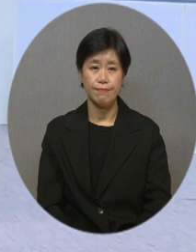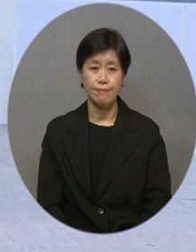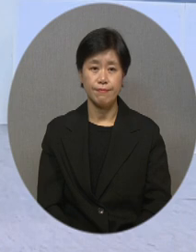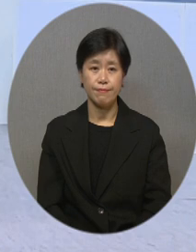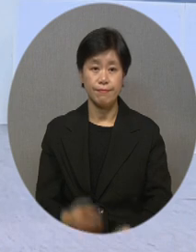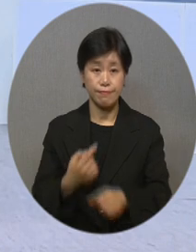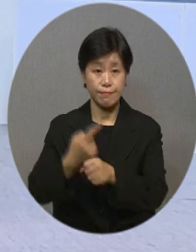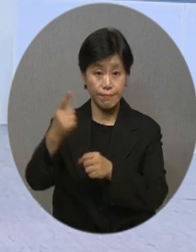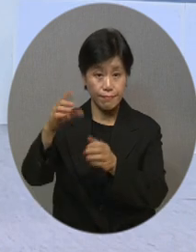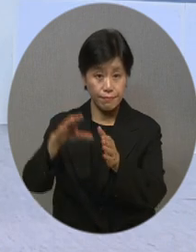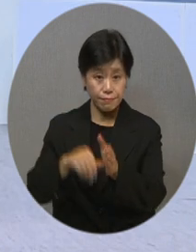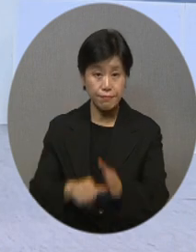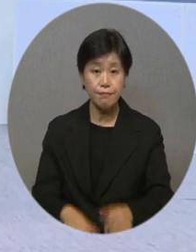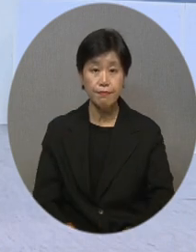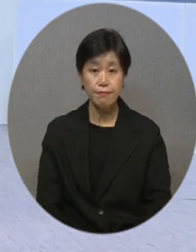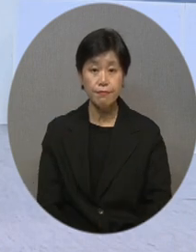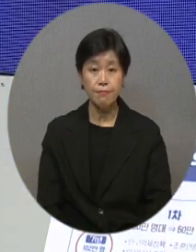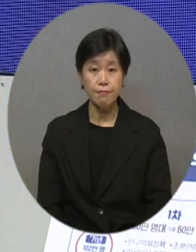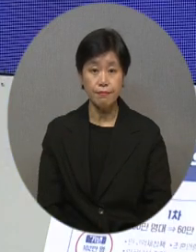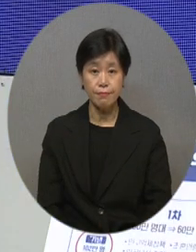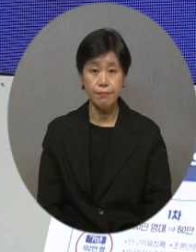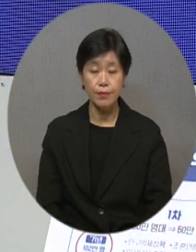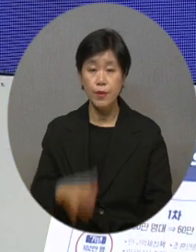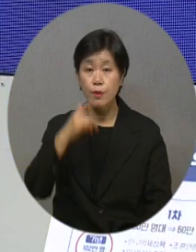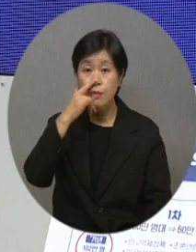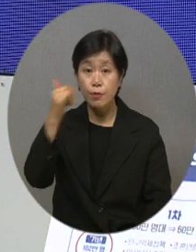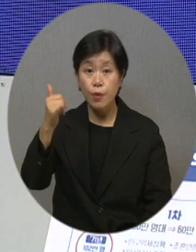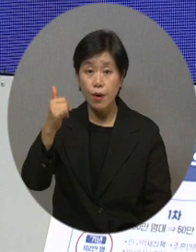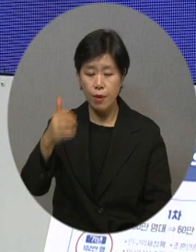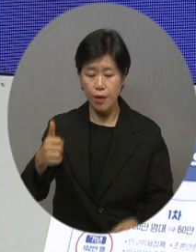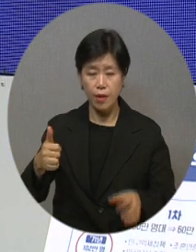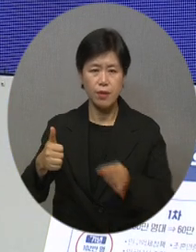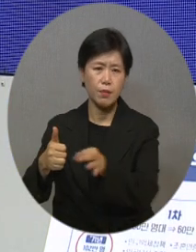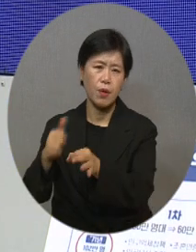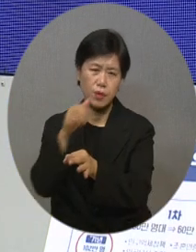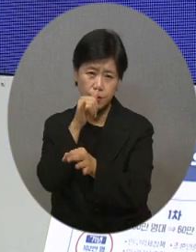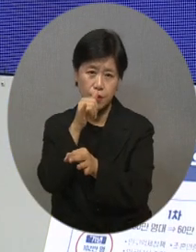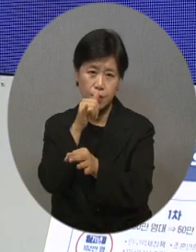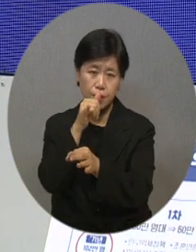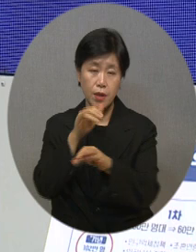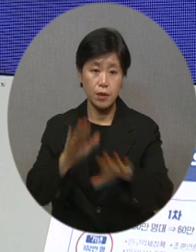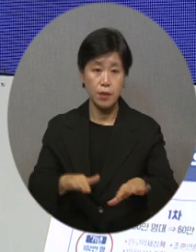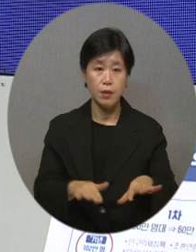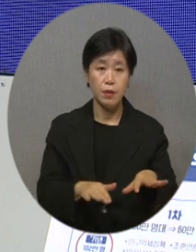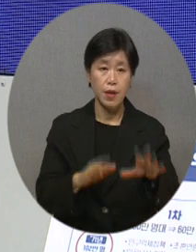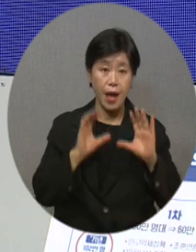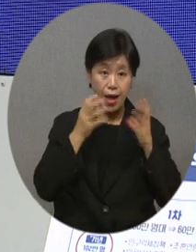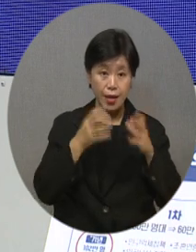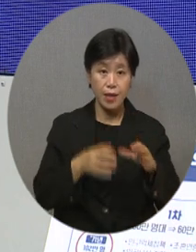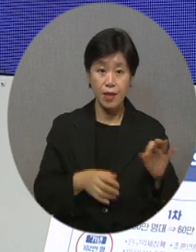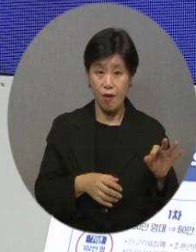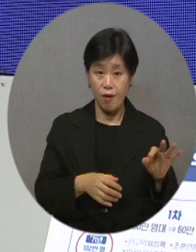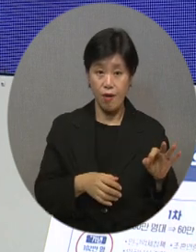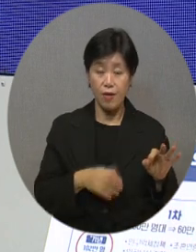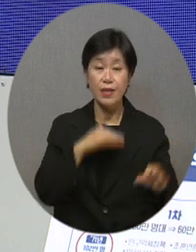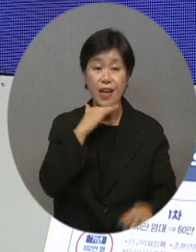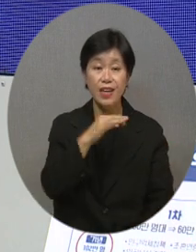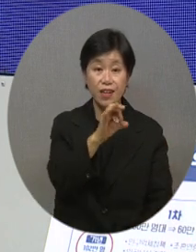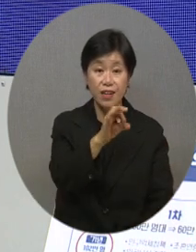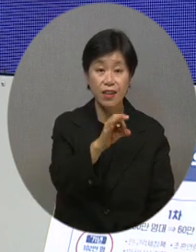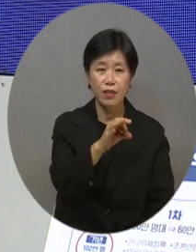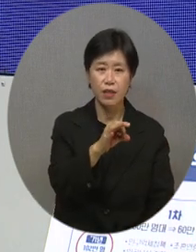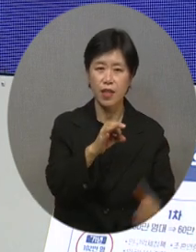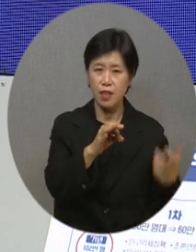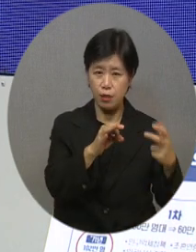같은 경우가 사실은 이제 가장 큰 것이 부모급여라고 그래가지고요. 지금은 0세는 70만 원, 예. 1세 같은 경우는 35만